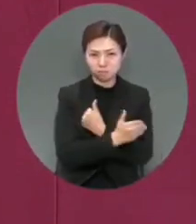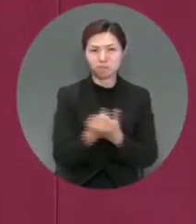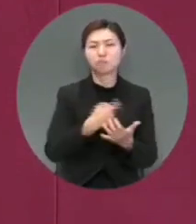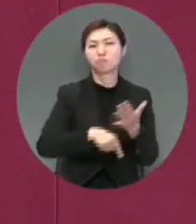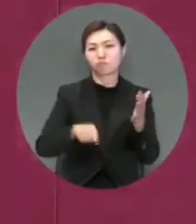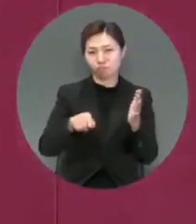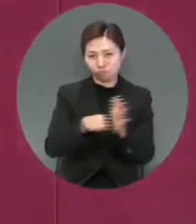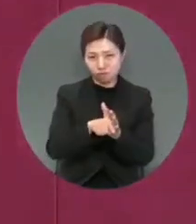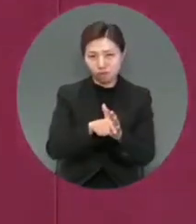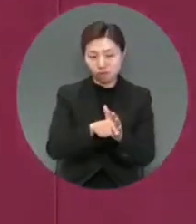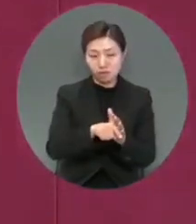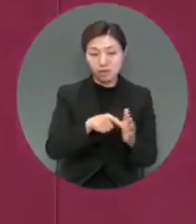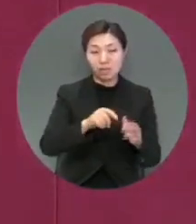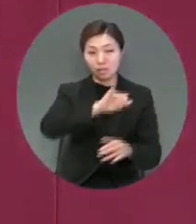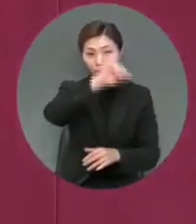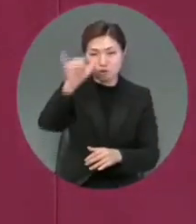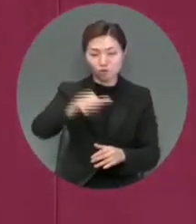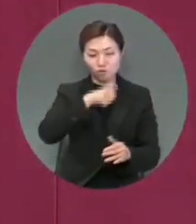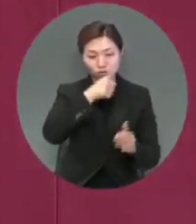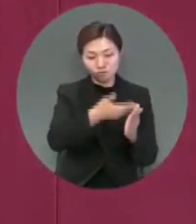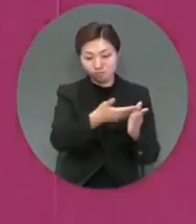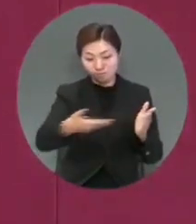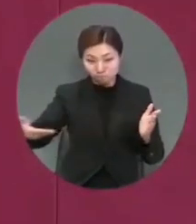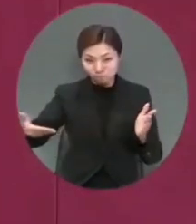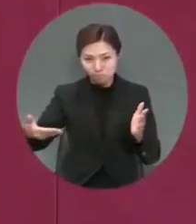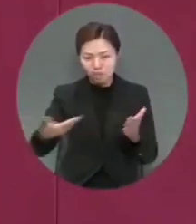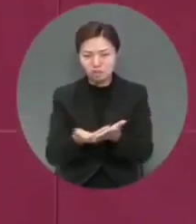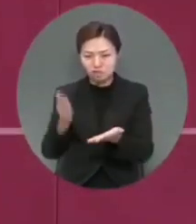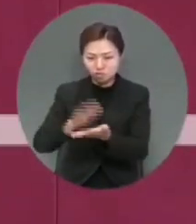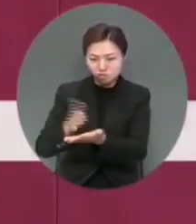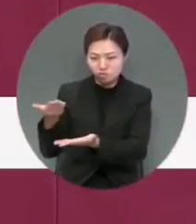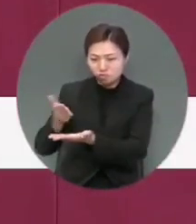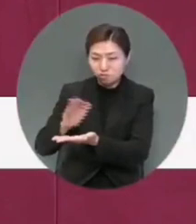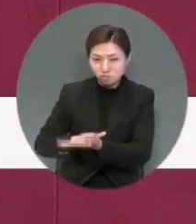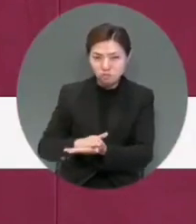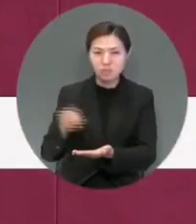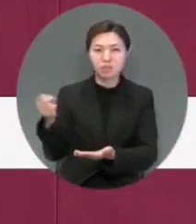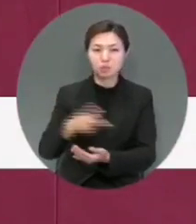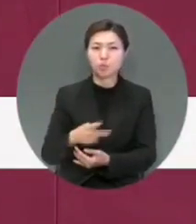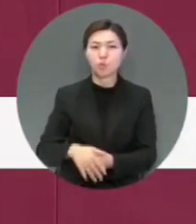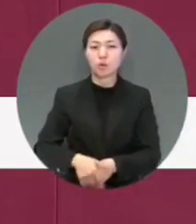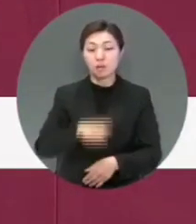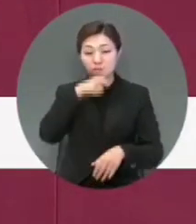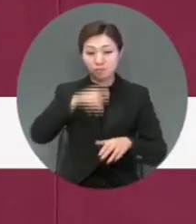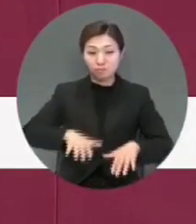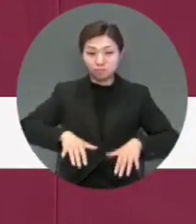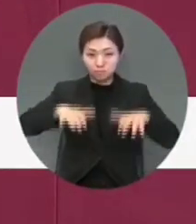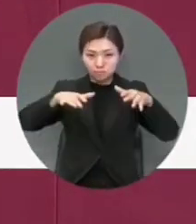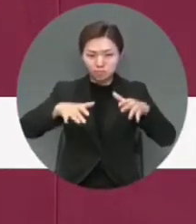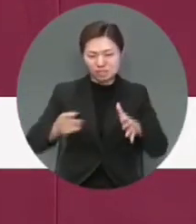추진하고 전국 하천에 홍수 조기 경보망을 확대하겠습니다.